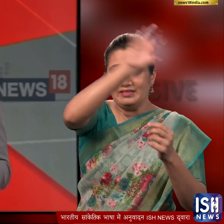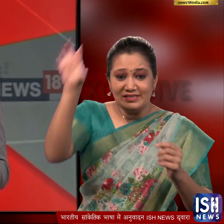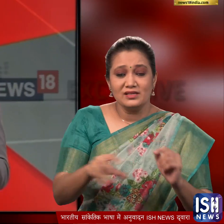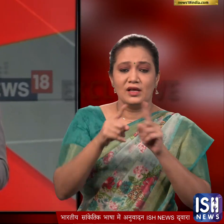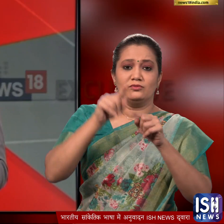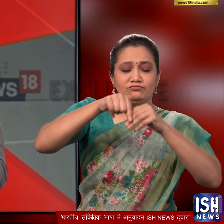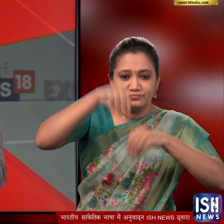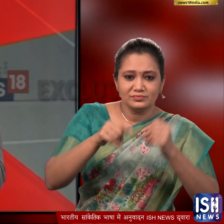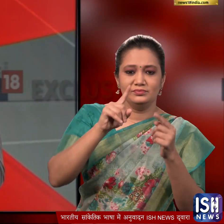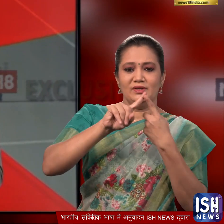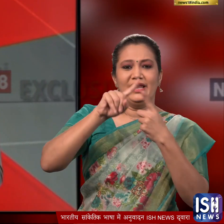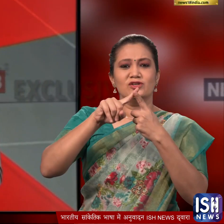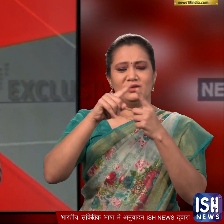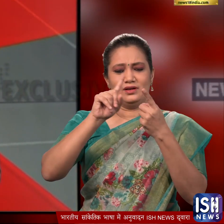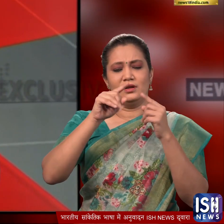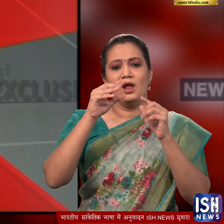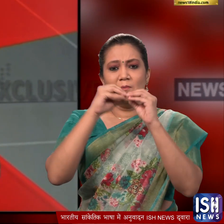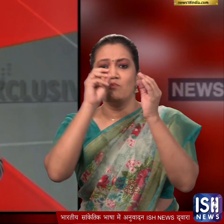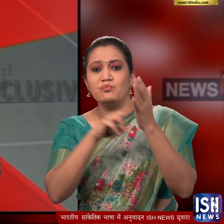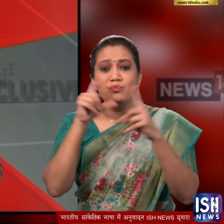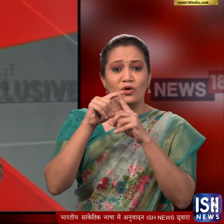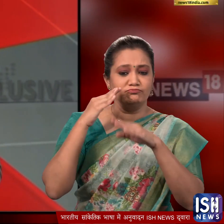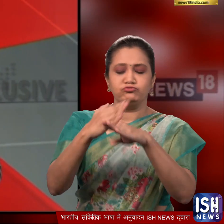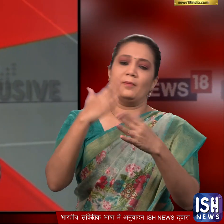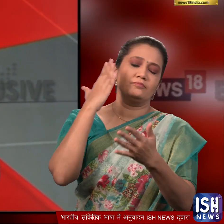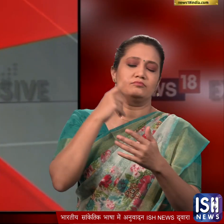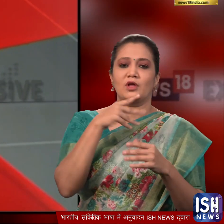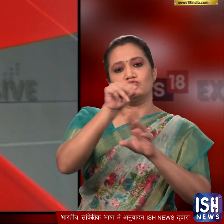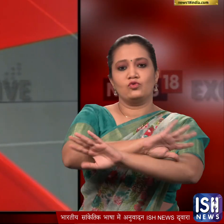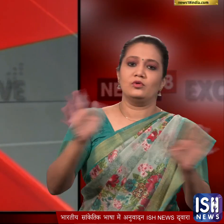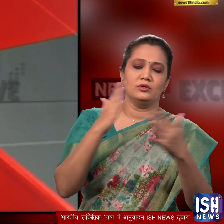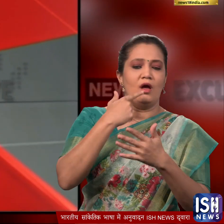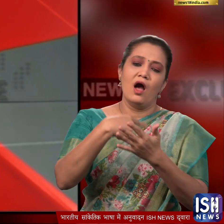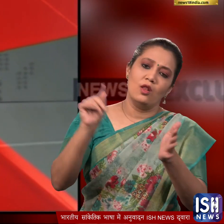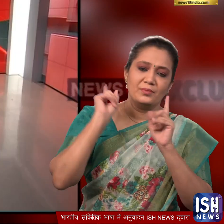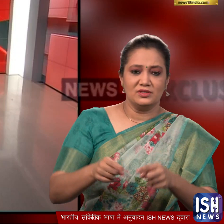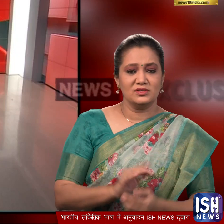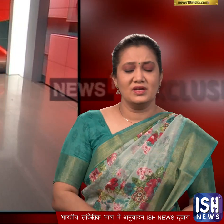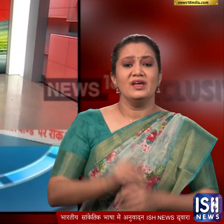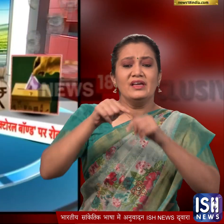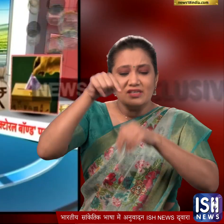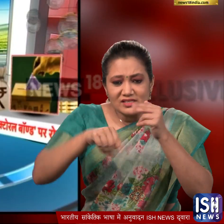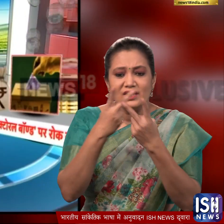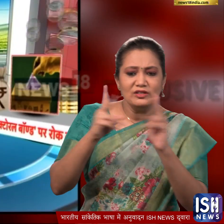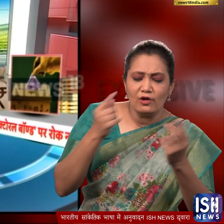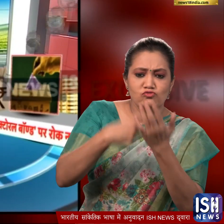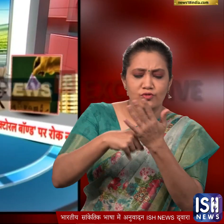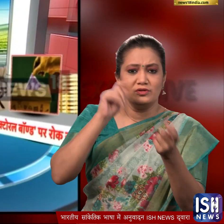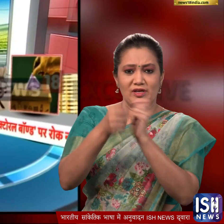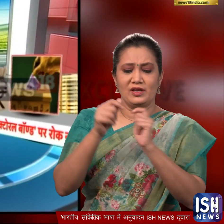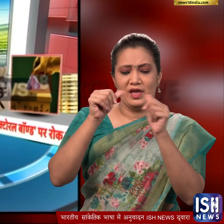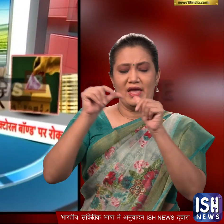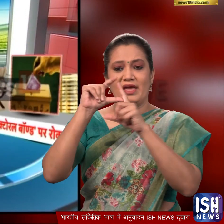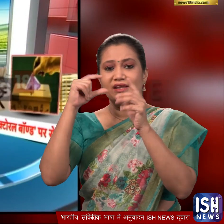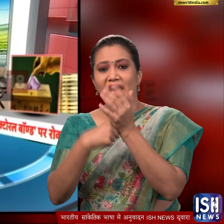में चुनाव से पहले इलेक्टोरल बॉन्ड पर रोक लगाने से इनकार कर दिया। न्यूज़ 18 के एहतशाम खान की रिपोर्ट है कि सुप्रीम कोर्ट ने चुनावी सुधारों की पैरवी करने